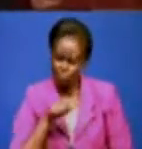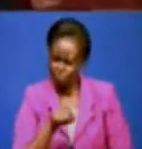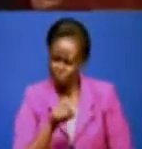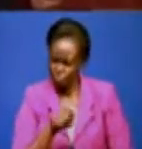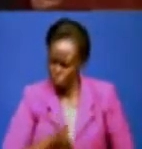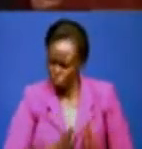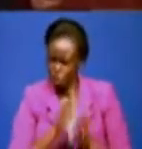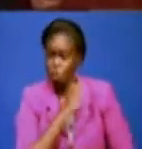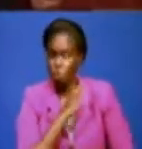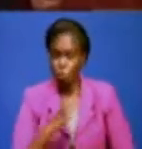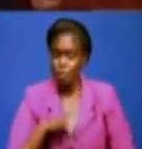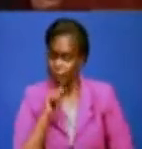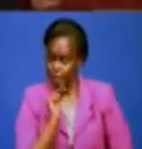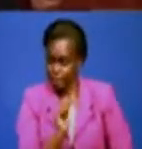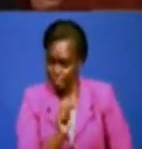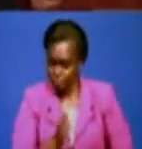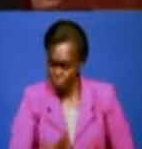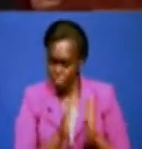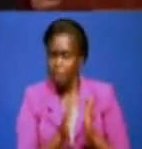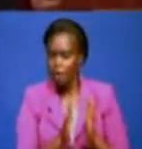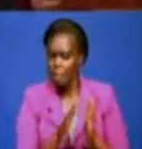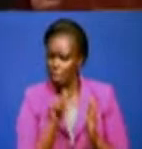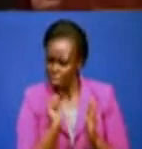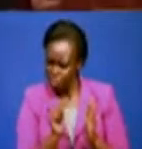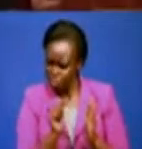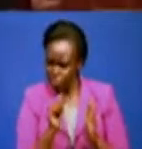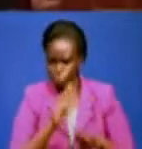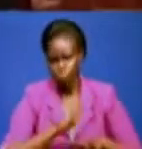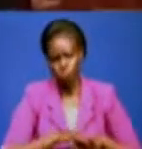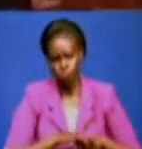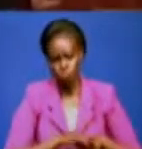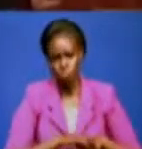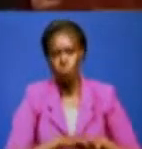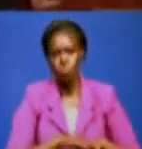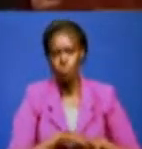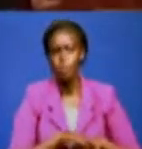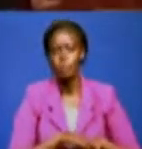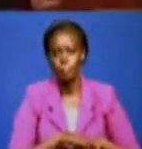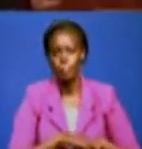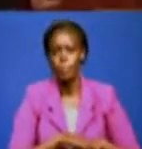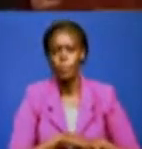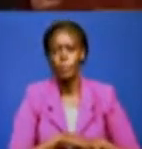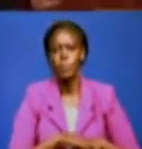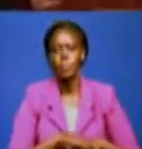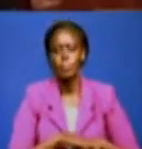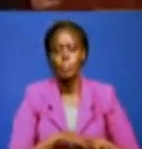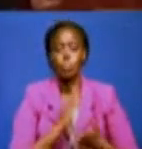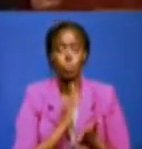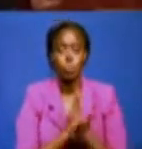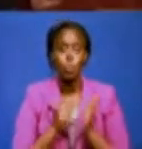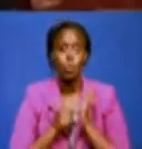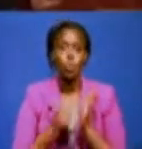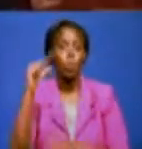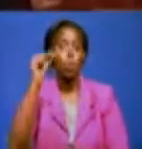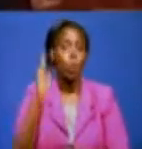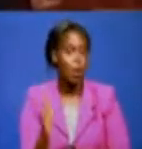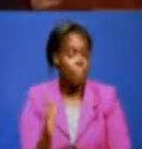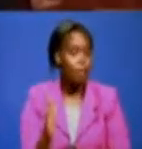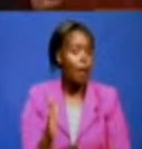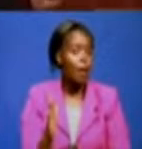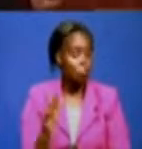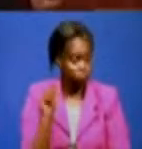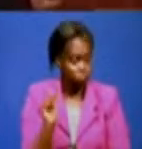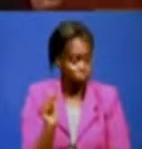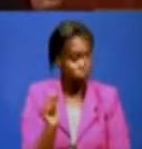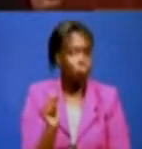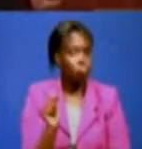njia ambayo itaweza kufafanua na itaweza kuona ya kwamba huyu gavana ni kweli alifanya yale yanayodaiwa